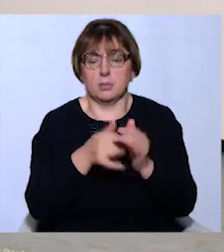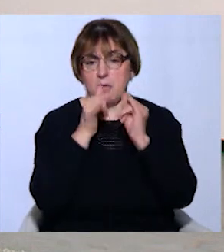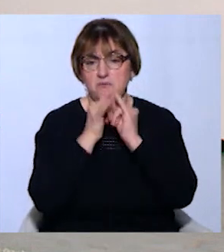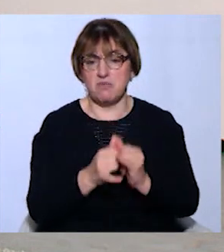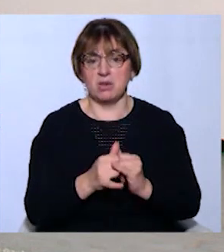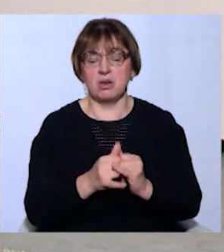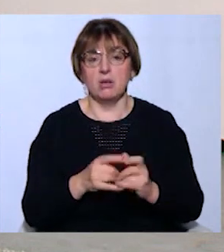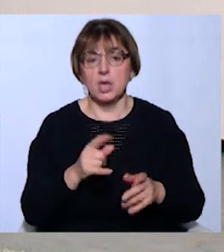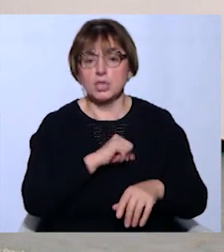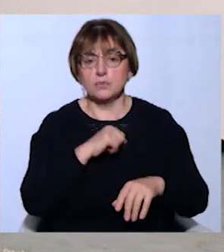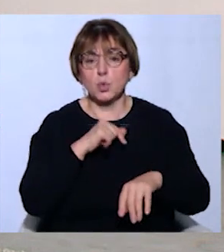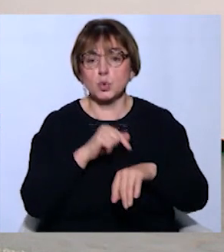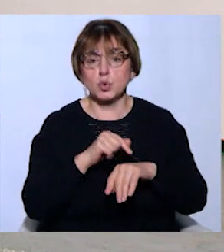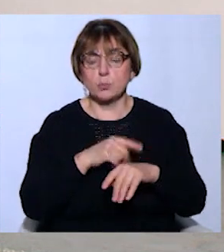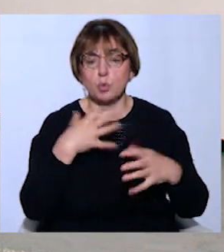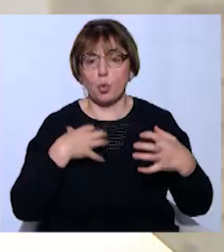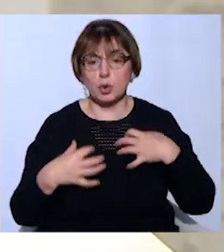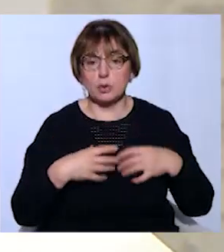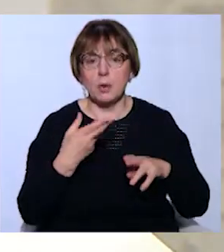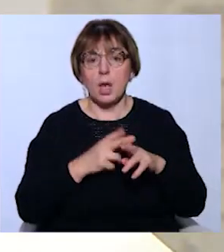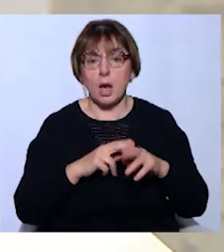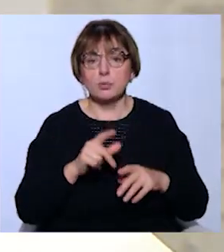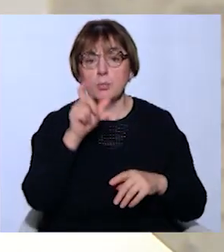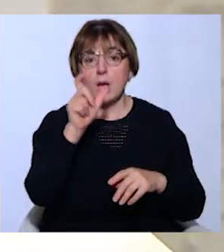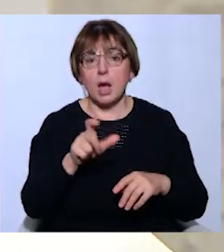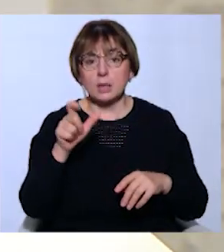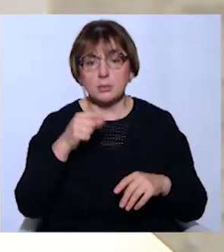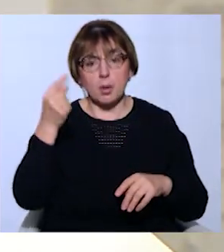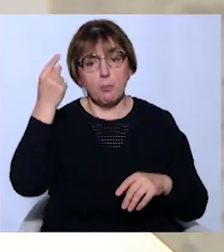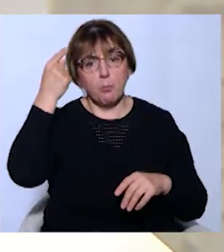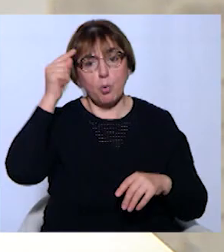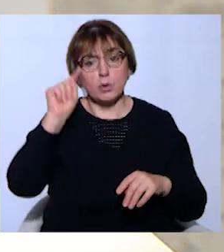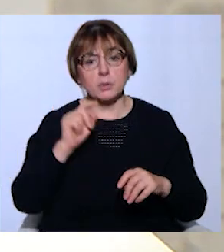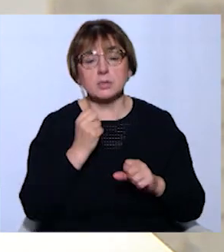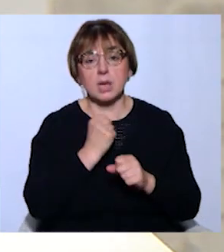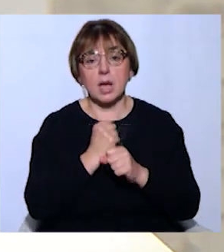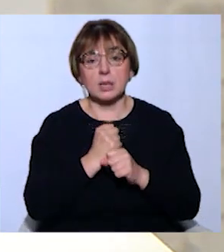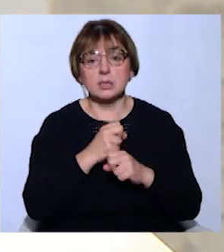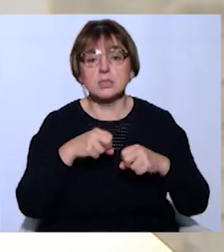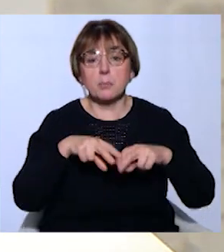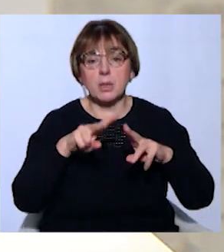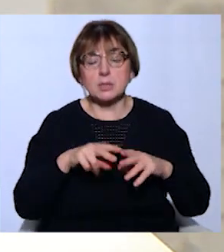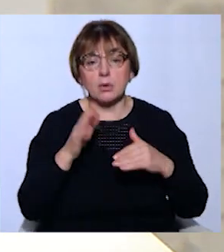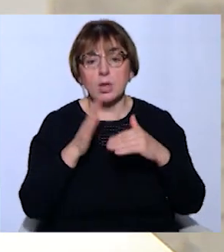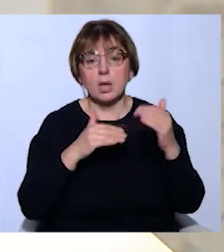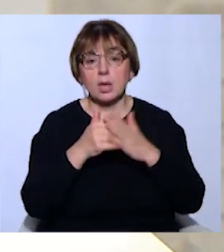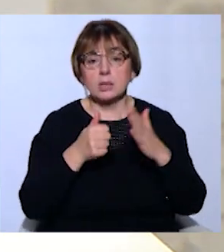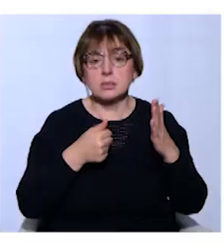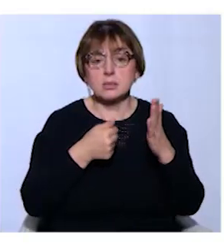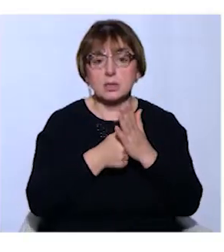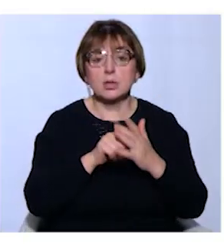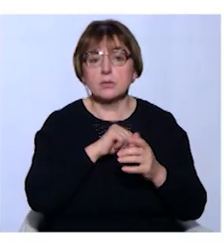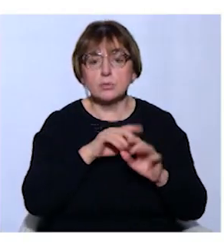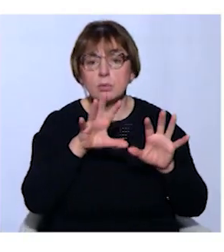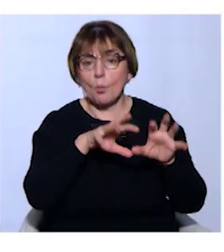დაგვეხმარება ჩვენ ეს გრძნობის ორგანოები ვერ დაგვეხმარება და ამიტომ ადამიანებმა მოიფიქრეს და გააკეთეს ესეთი სპეციალური ხელსაწყო, რომელიც იჭერს